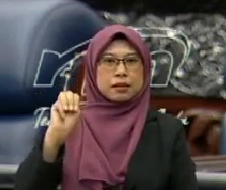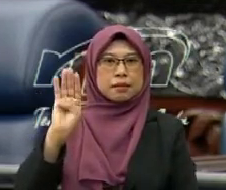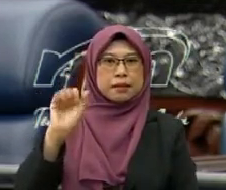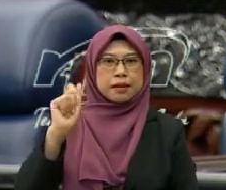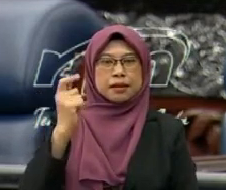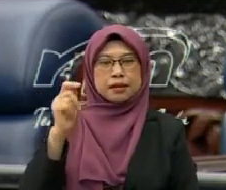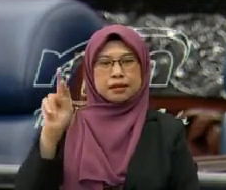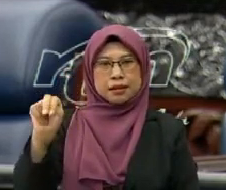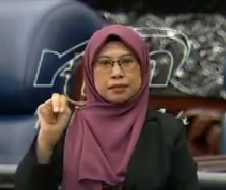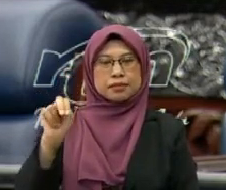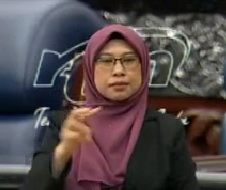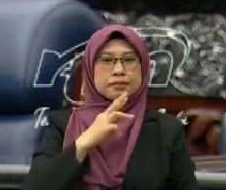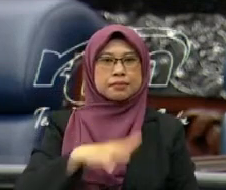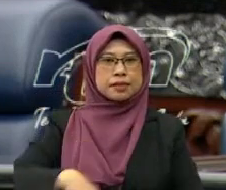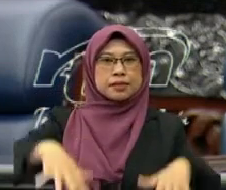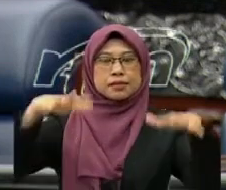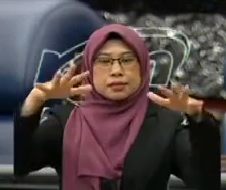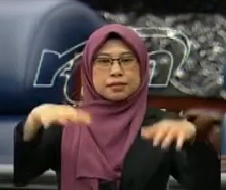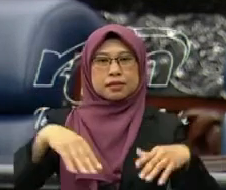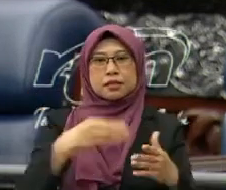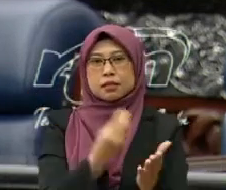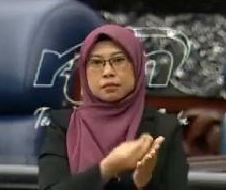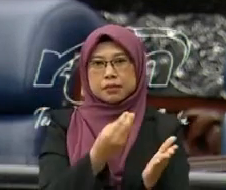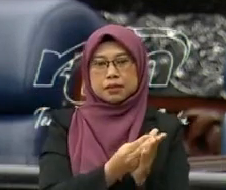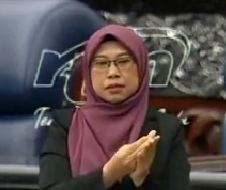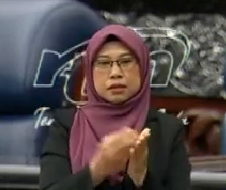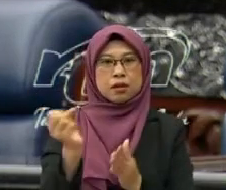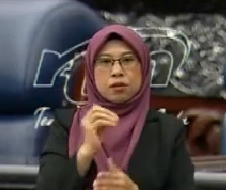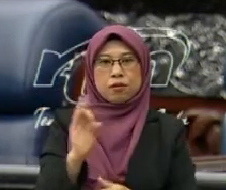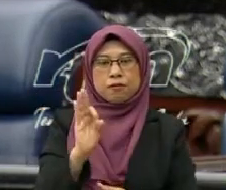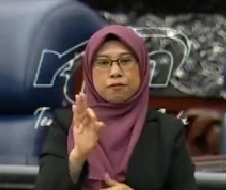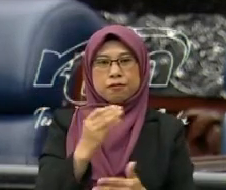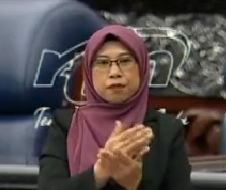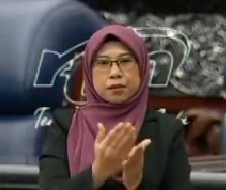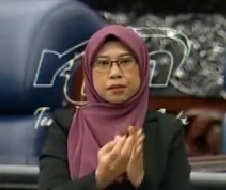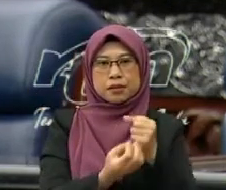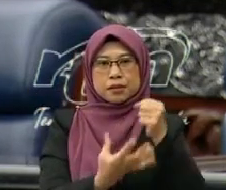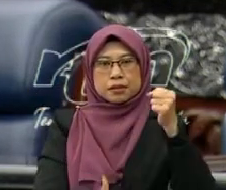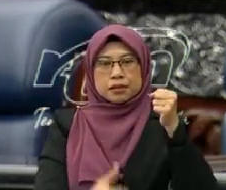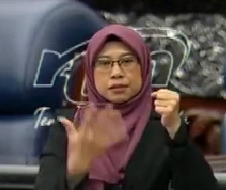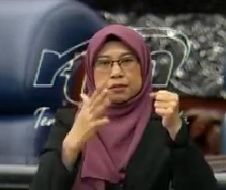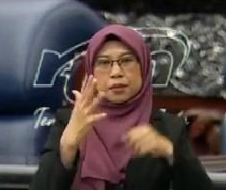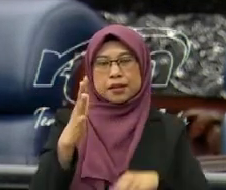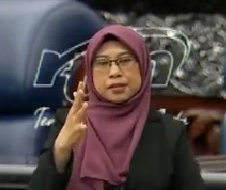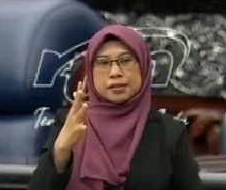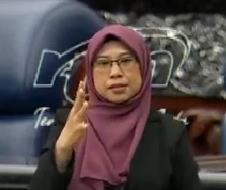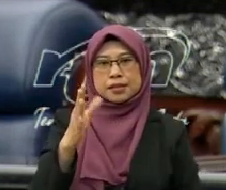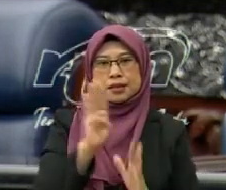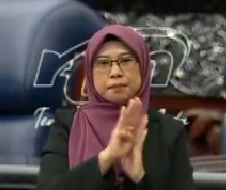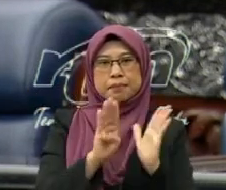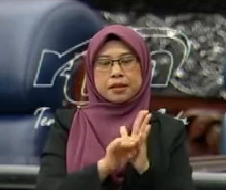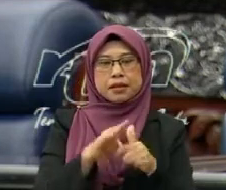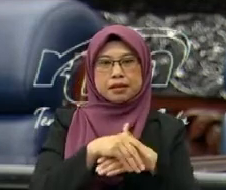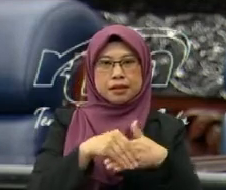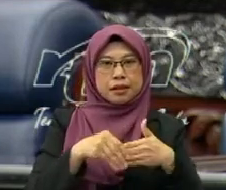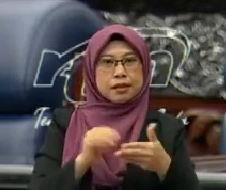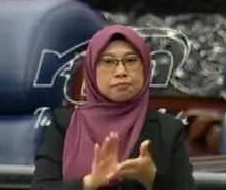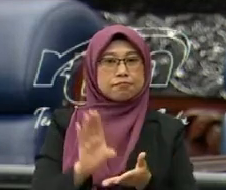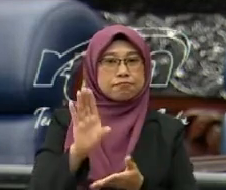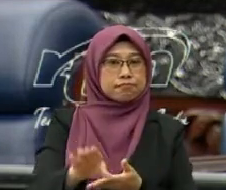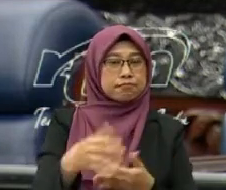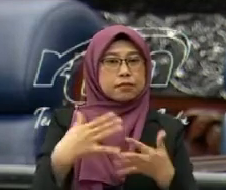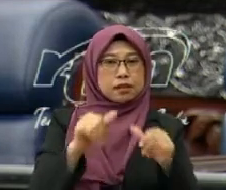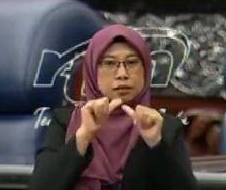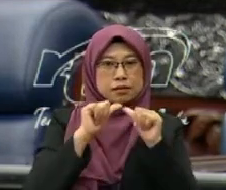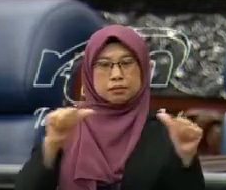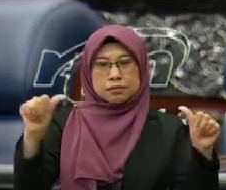bagi menggunakan tambahan secara off budget sebanyak 15 bilin Ringgit seperti mana yang